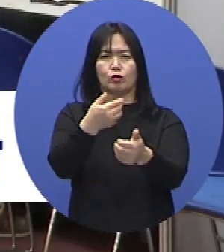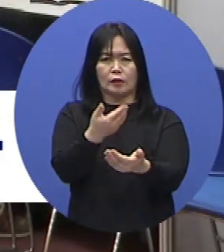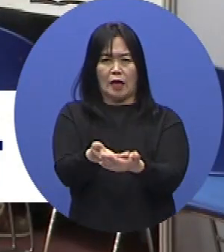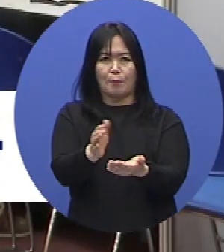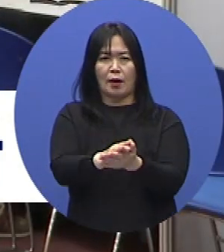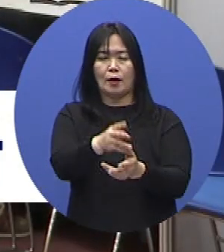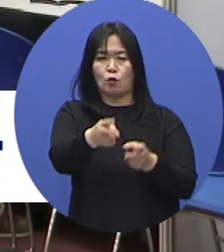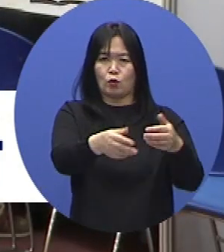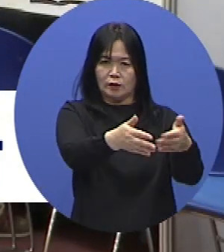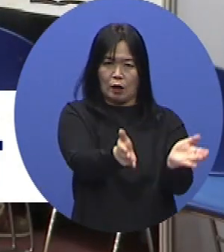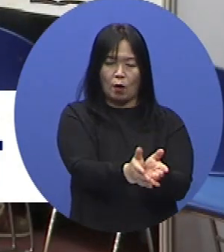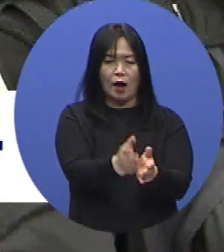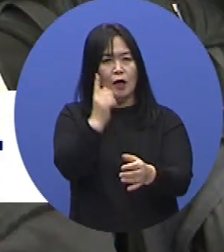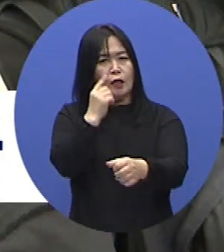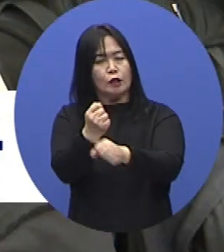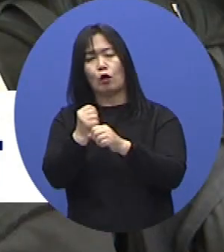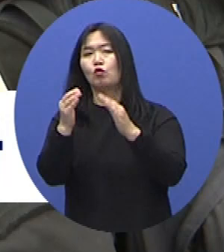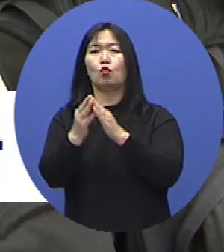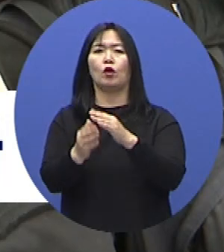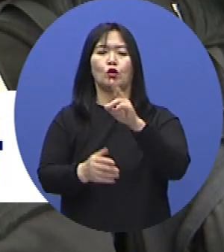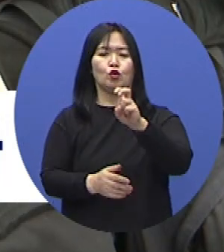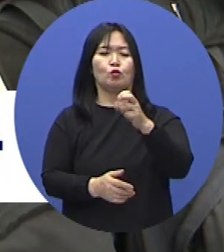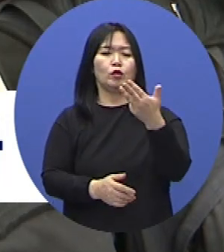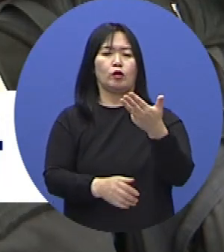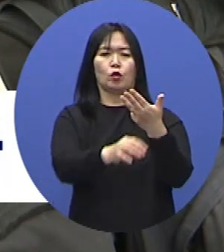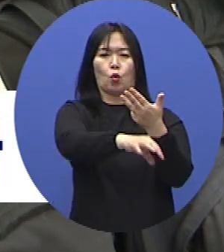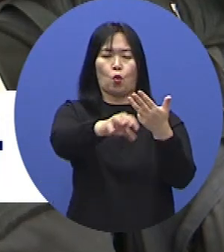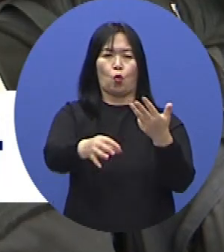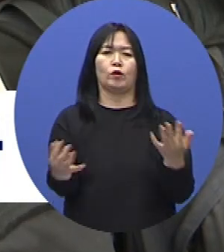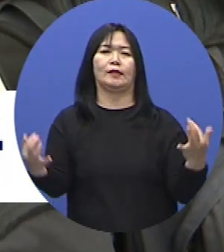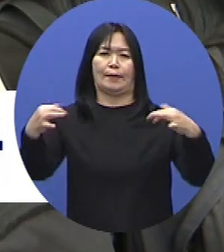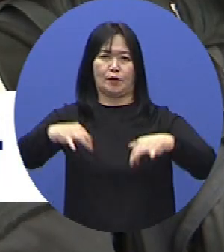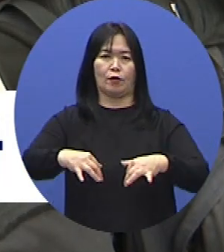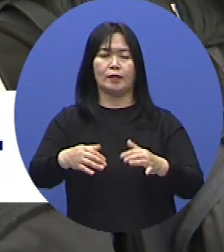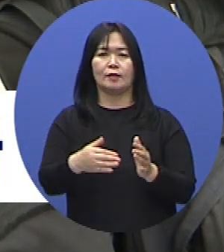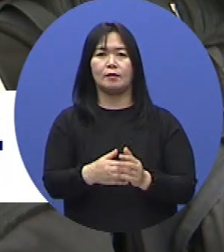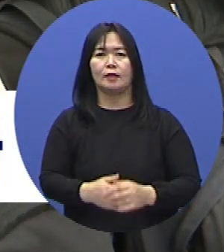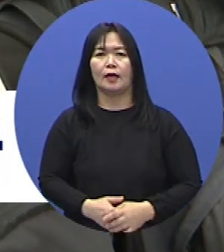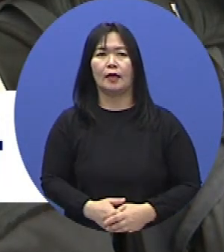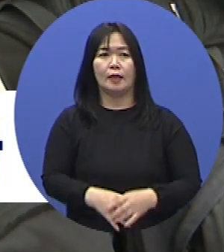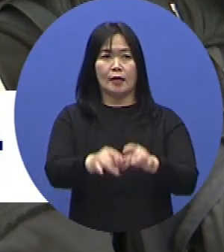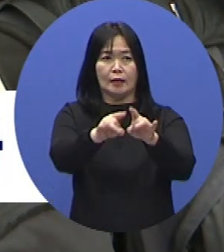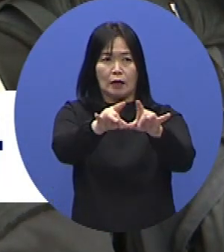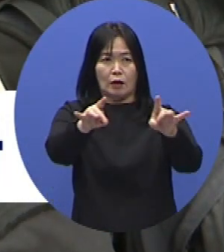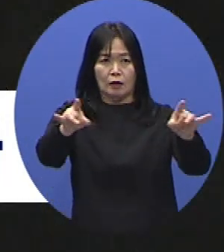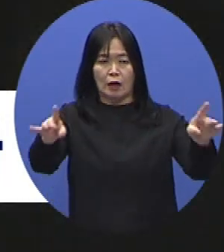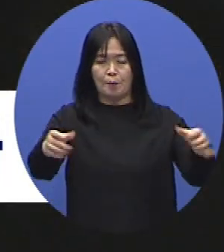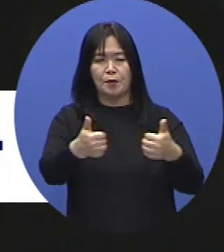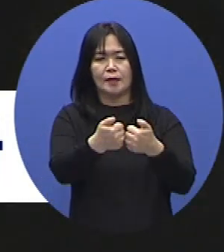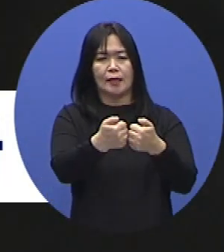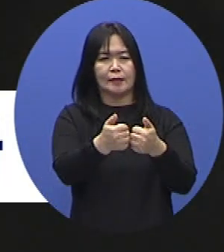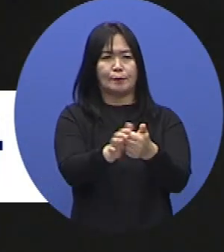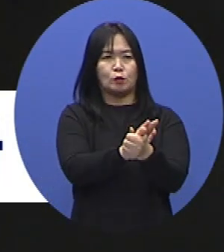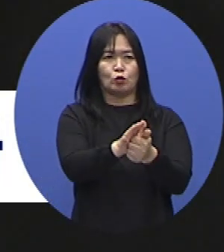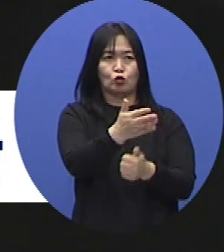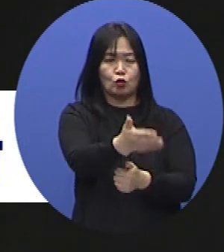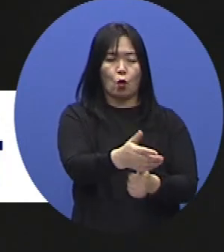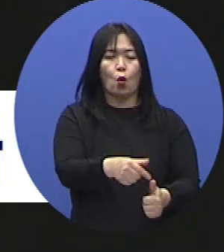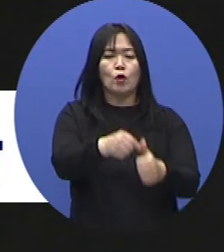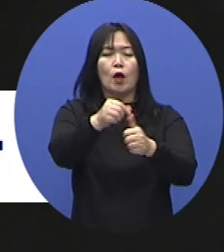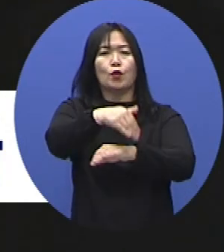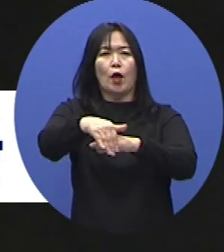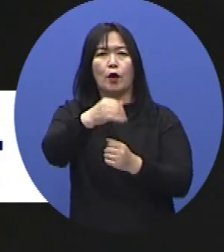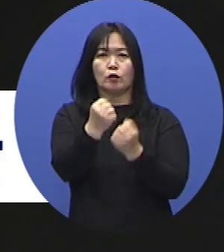전북개발공사와 전북연구원 등 모두 28개 기관이 참가했습니다. 각 기관들은 상담부스를 설치해